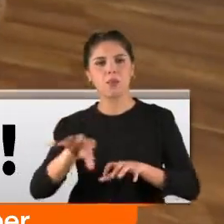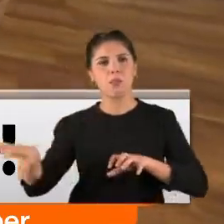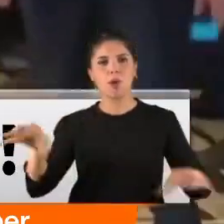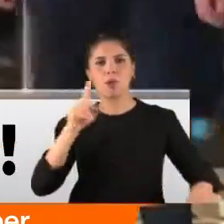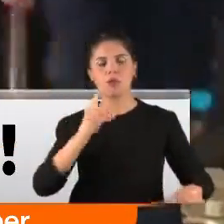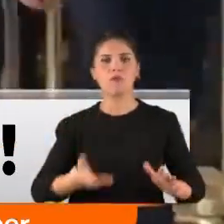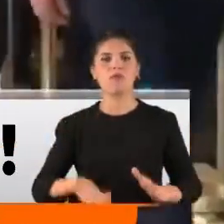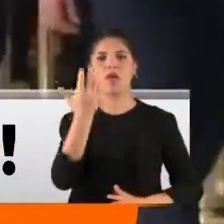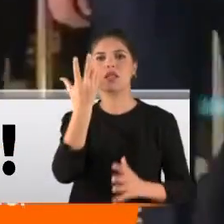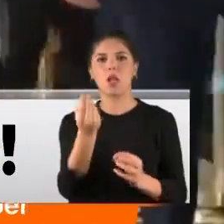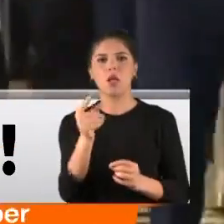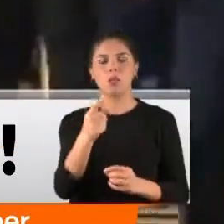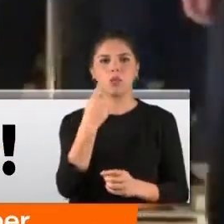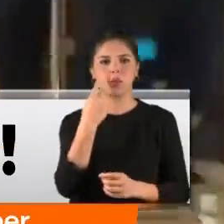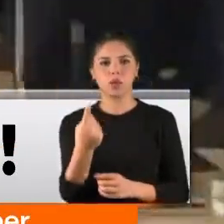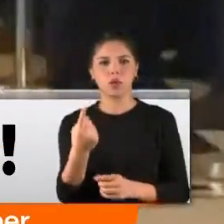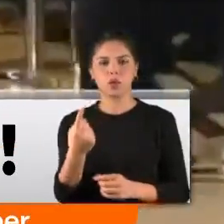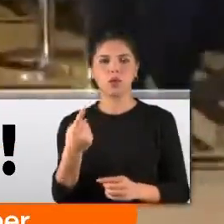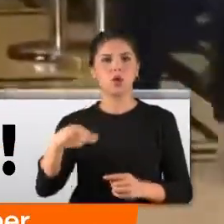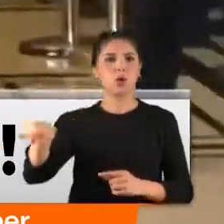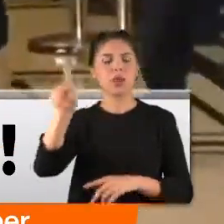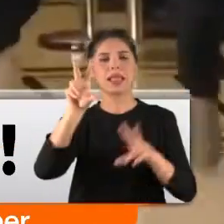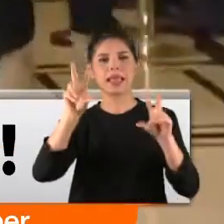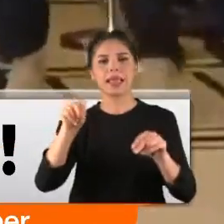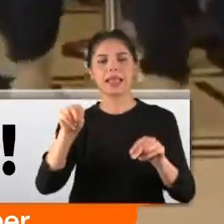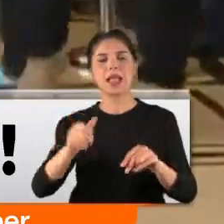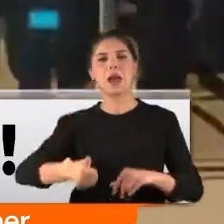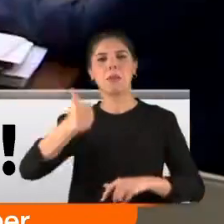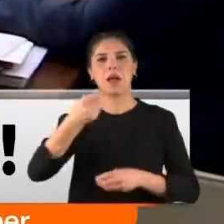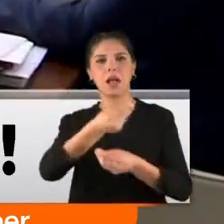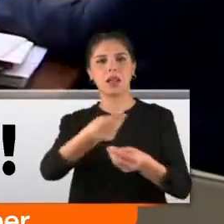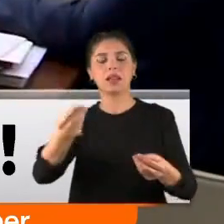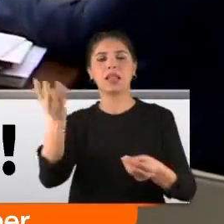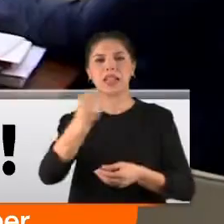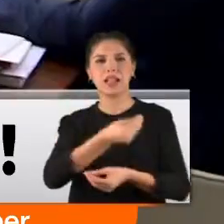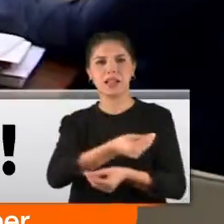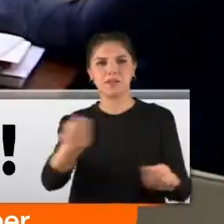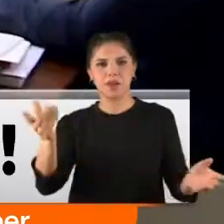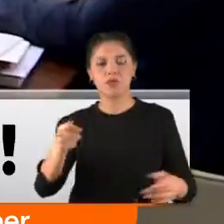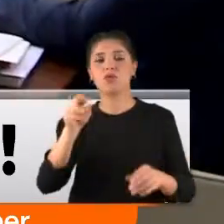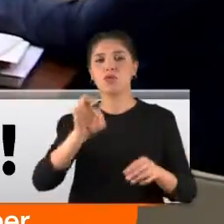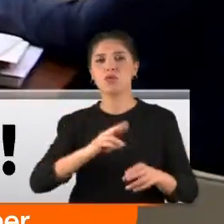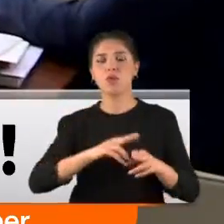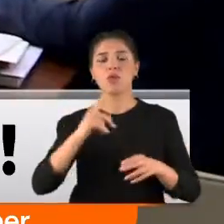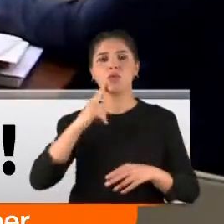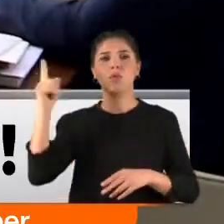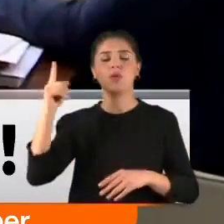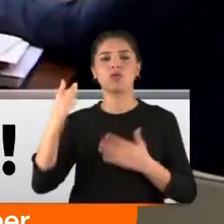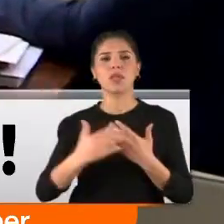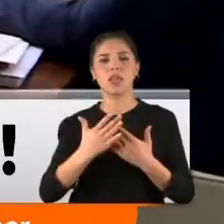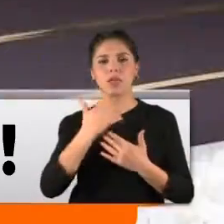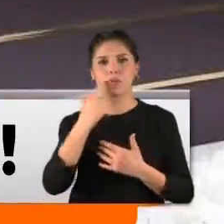bölünmesiyle arttırılacak. Böylece ortaklara yeterli sayıda bakanlık verilebilecek. Halen kabinede Cumhurbaşkanı yardımcısı